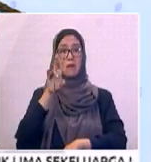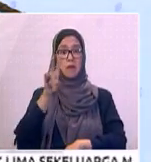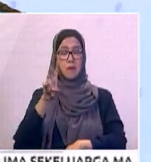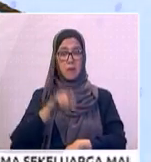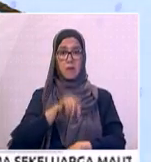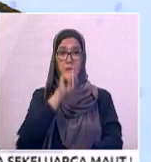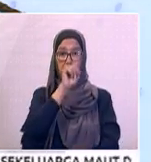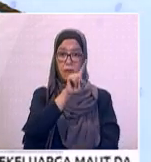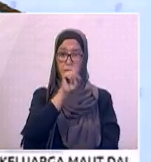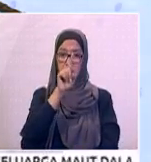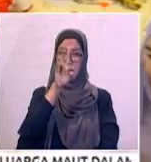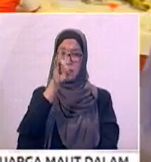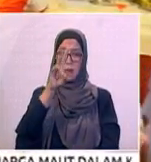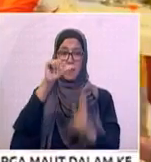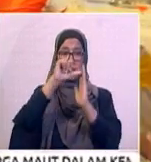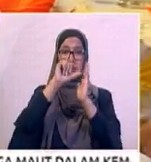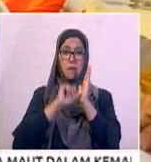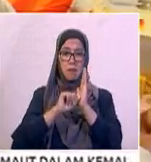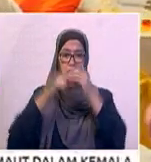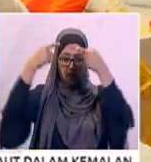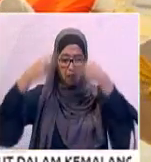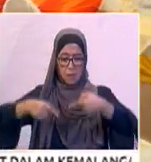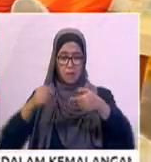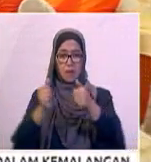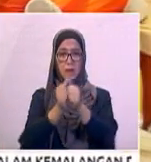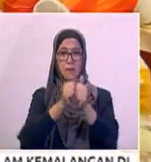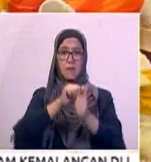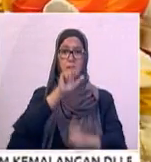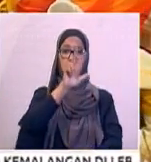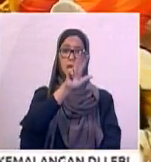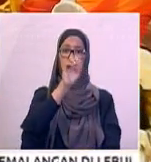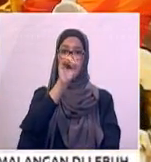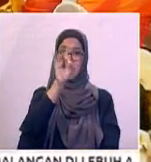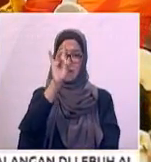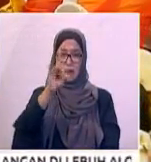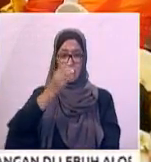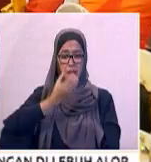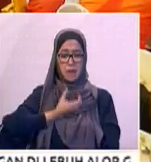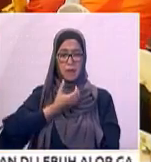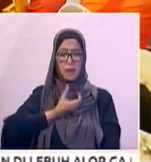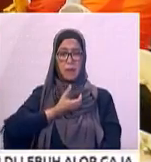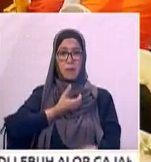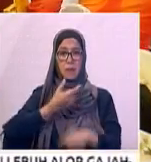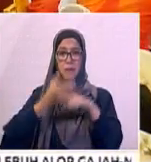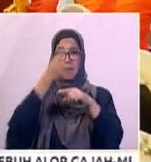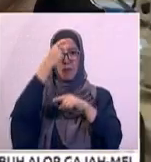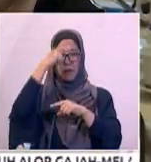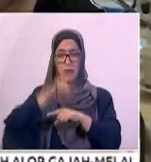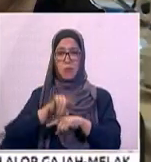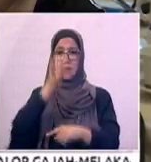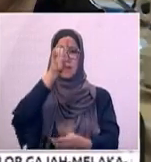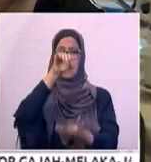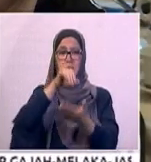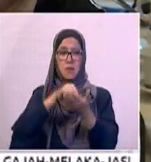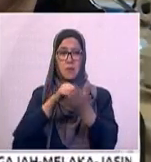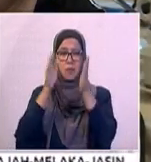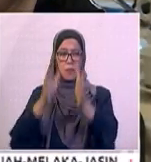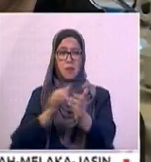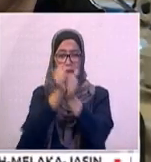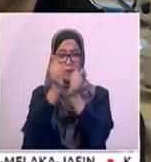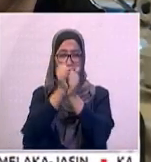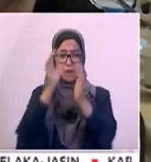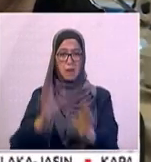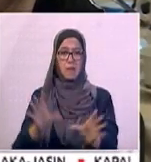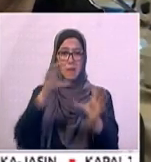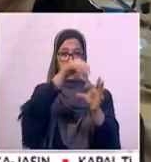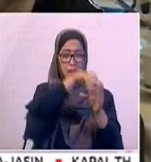acara dipertandingkan dengan jumlah 308 pingat dipertaruhkan bagi 1,800 atlet yang menyertai kejohanan kali ini.